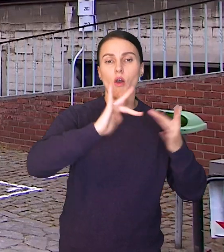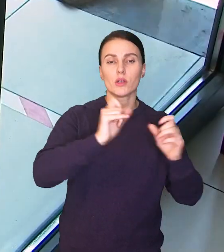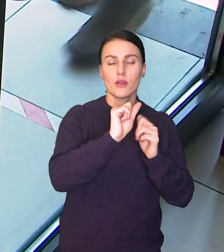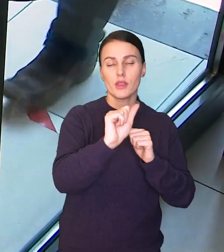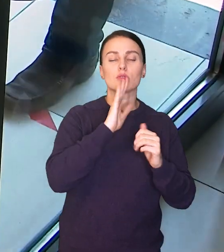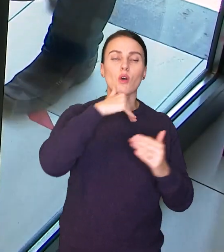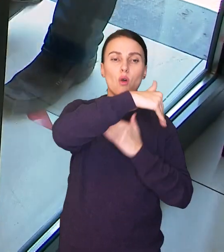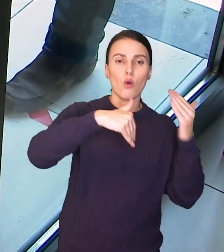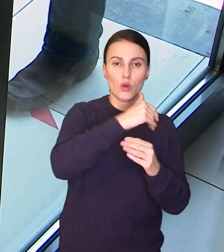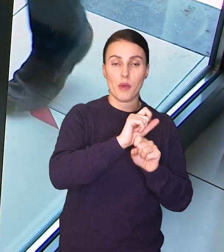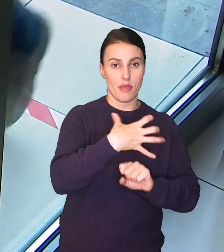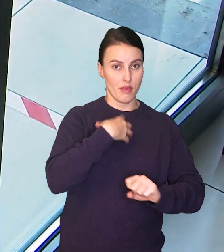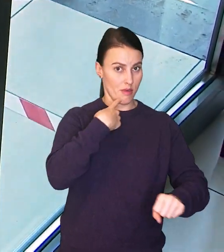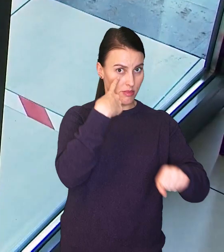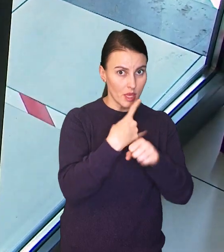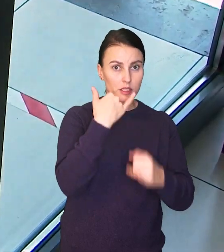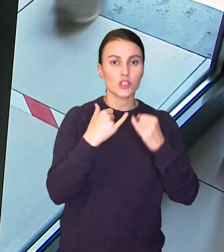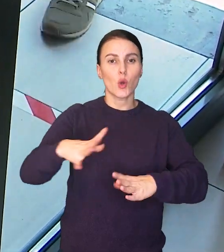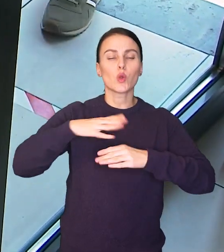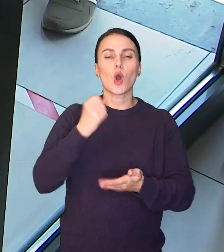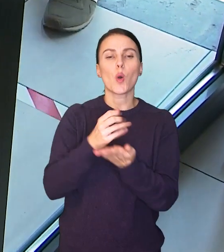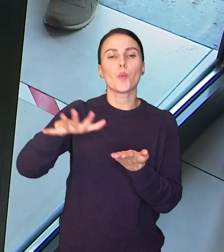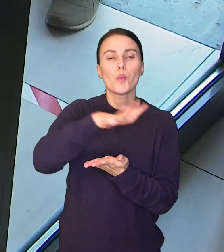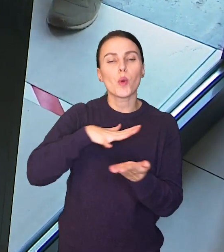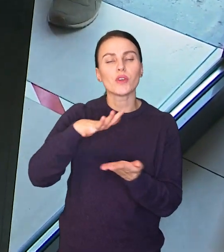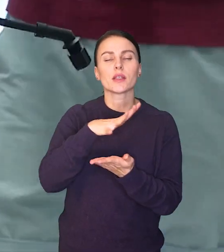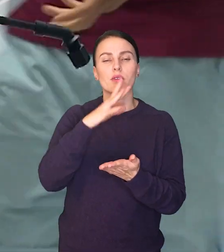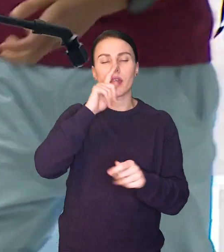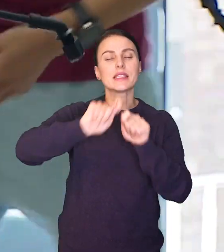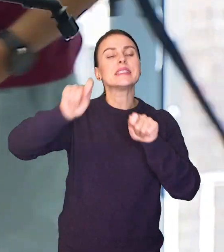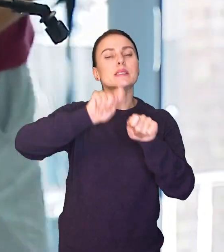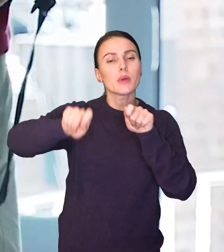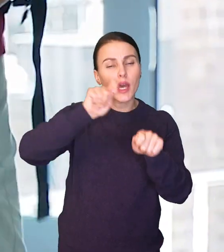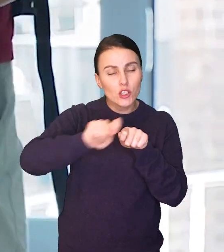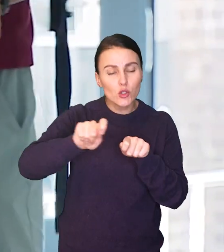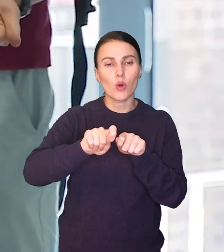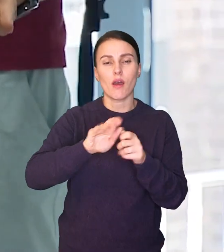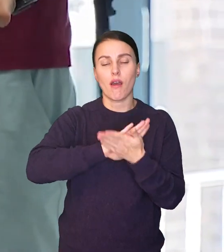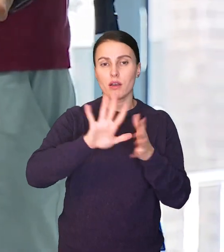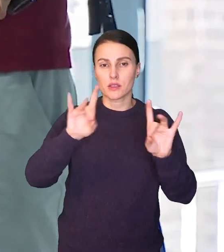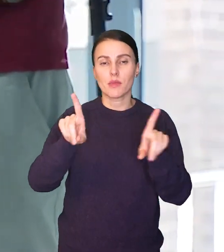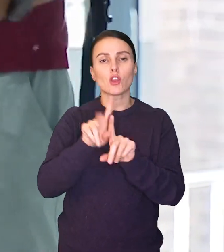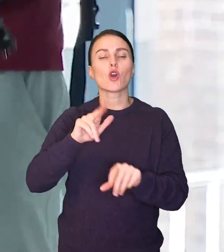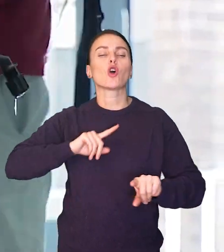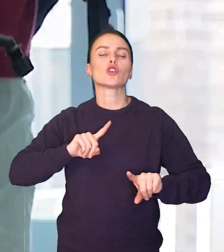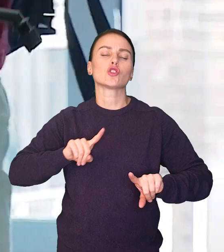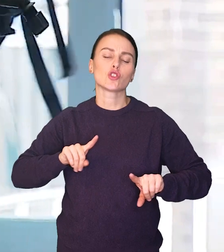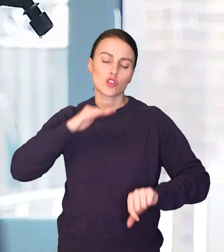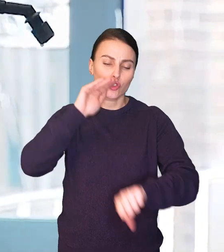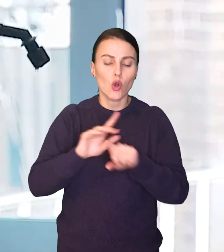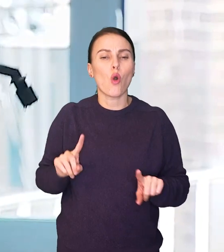po wcześniejszym otrzymaniu pozytywnej opinii powiatowego inspektora sanitarnego oraz zgody organu prowadzącego